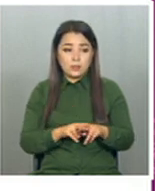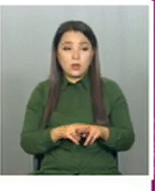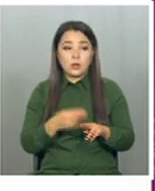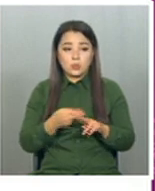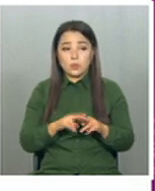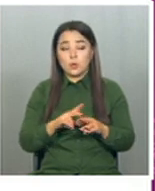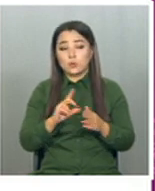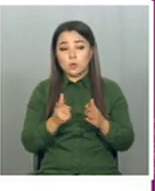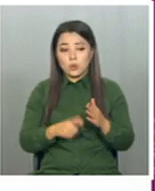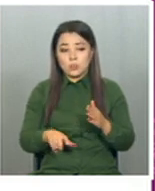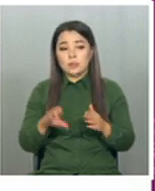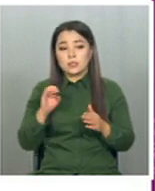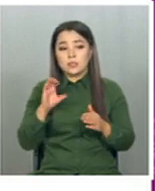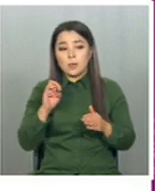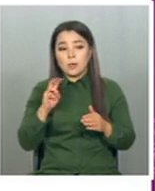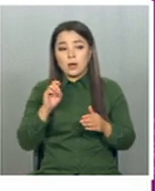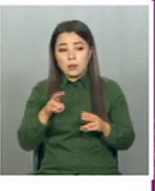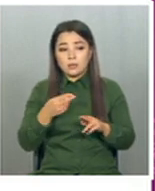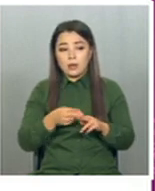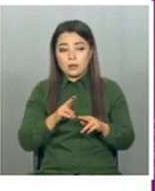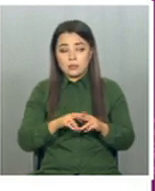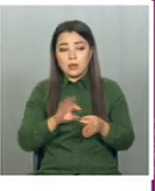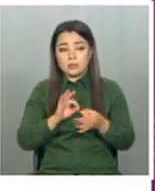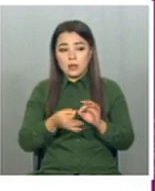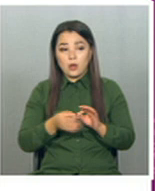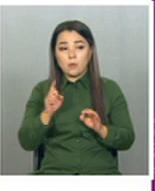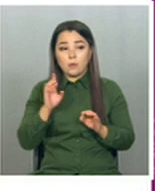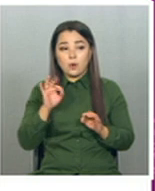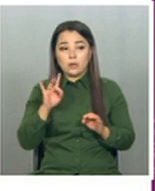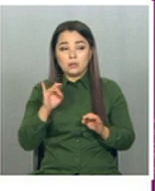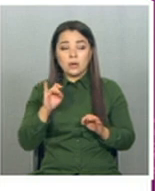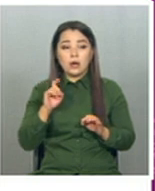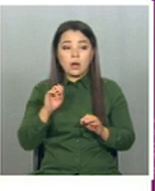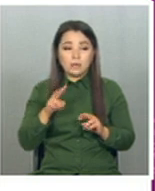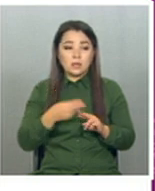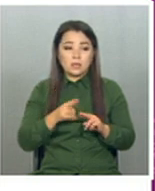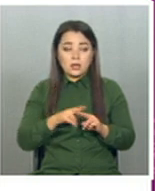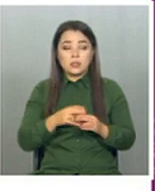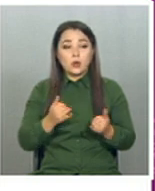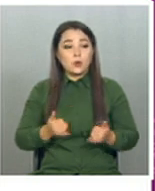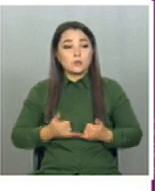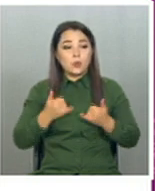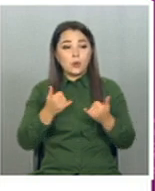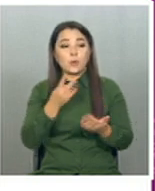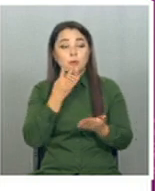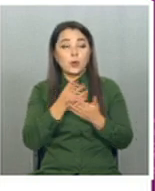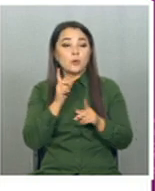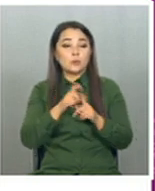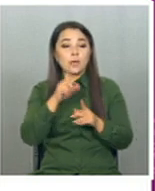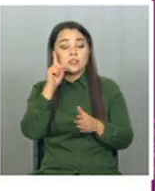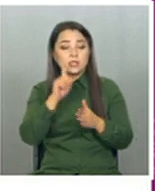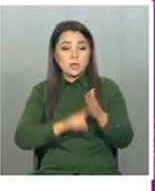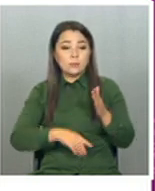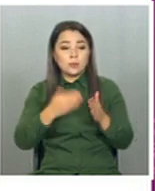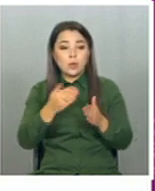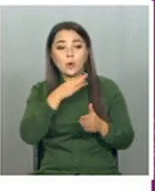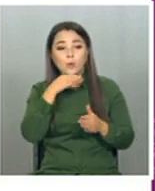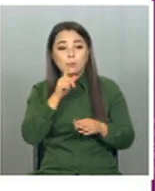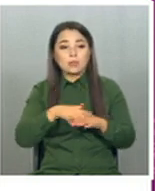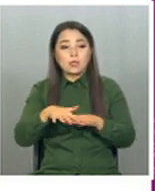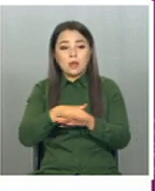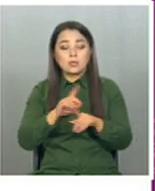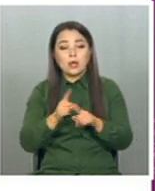жолдарда есім ханның қалмақтың бөрі ханы көрсеткен сый құрмет пен сөзіне сеніп, көп жұртты